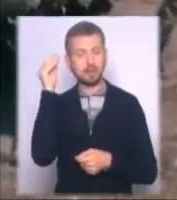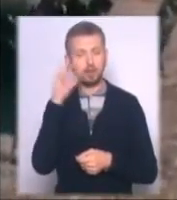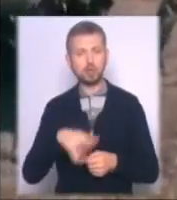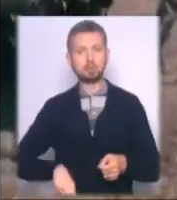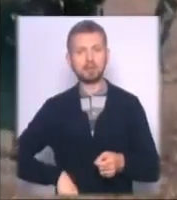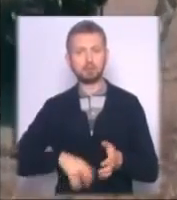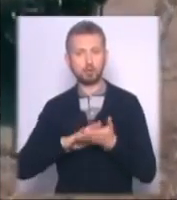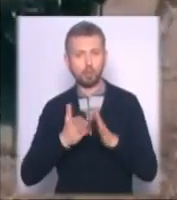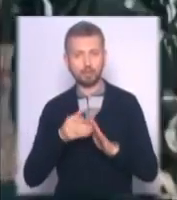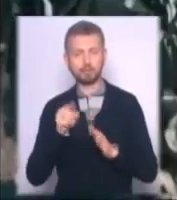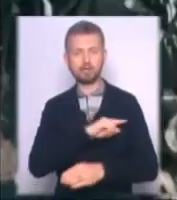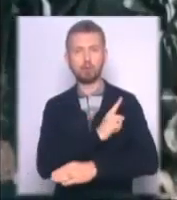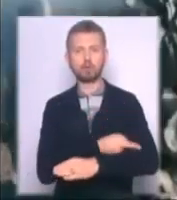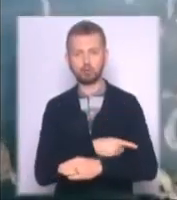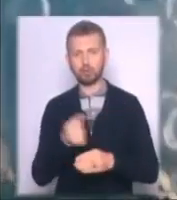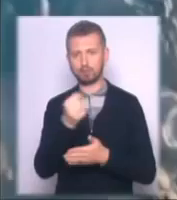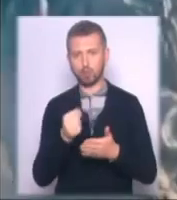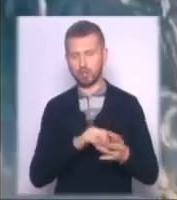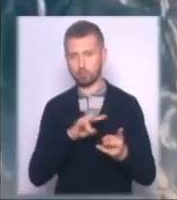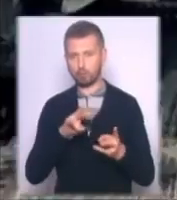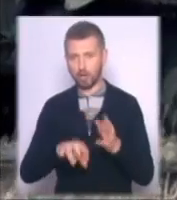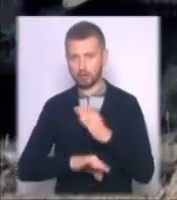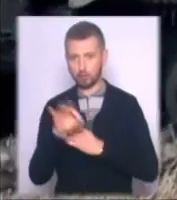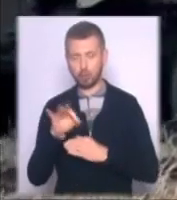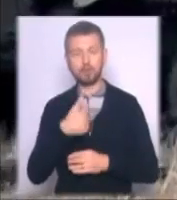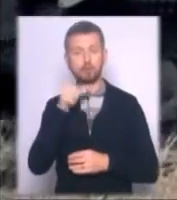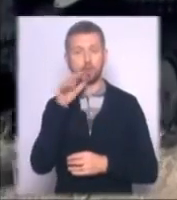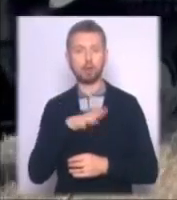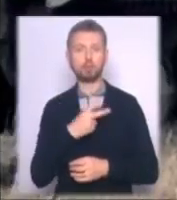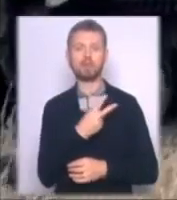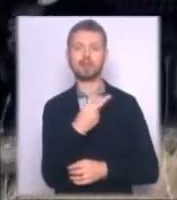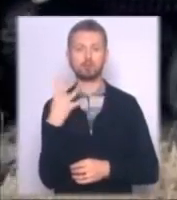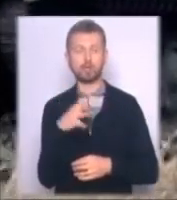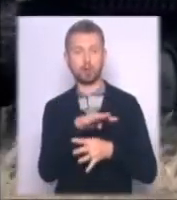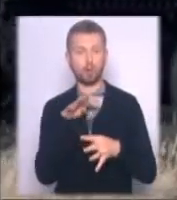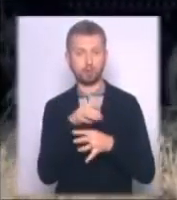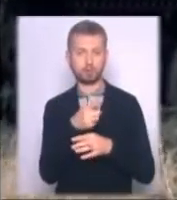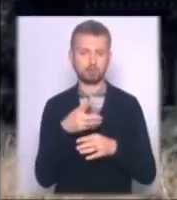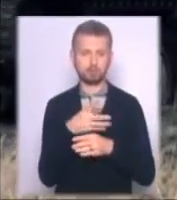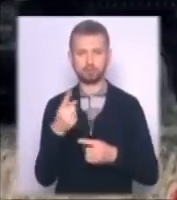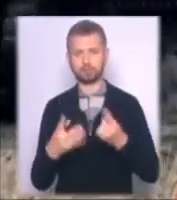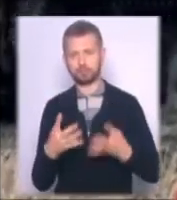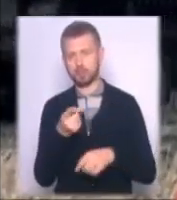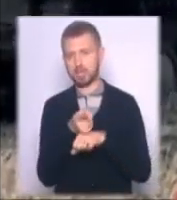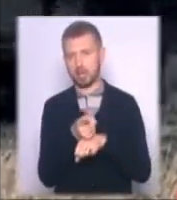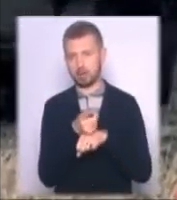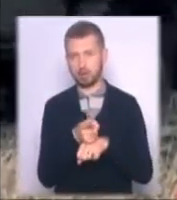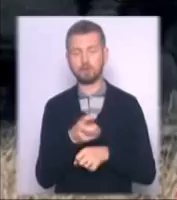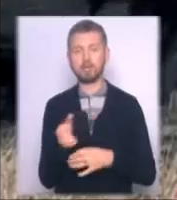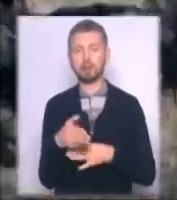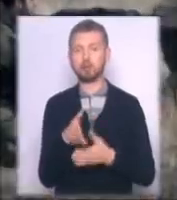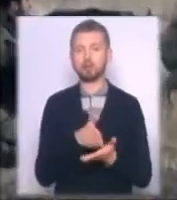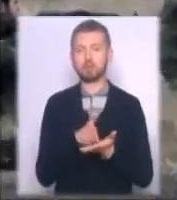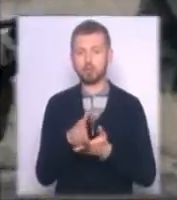збройні провокації на Сході. Вчора було зафіксовано 24 обстріли українських позицій з гармат, мінометів і танків. На Маріупольському напрямку